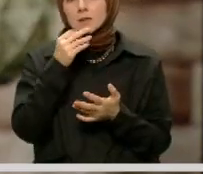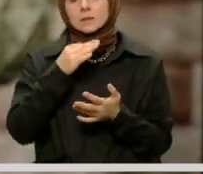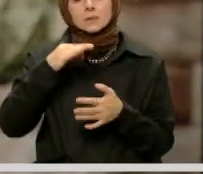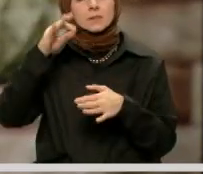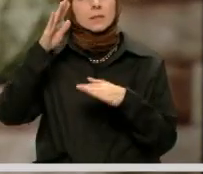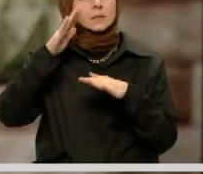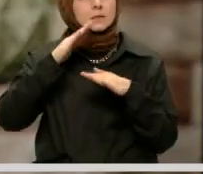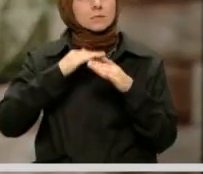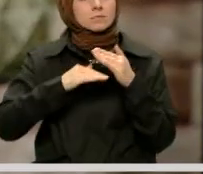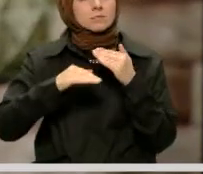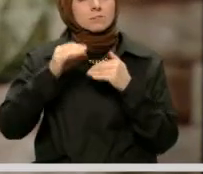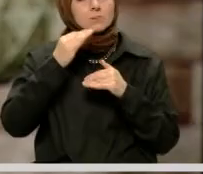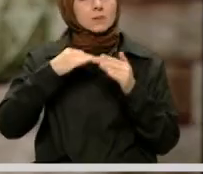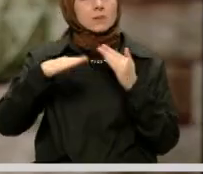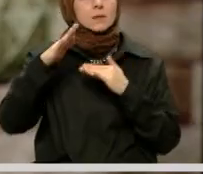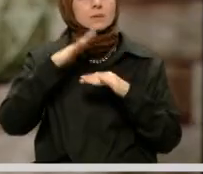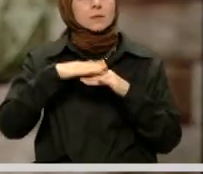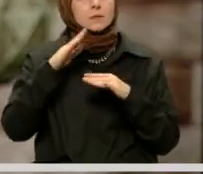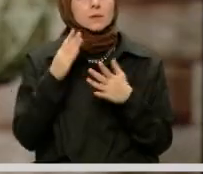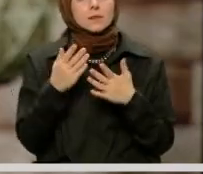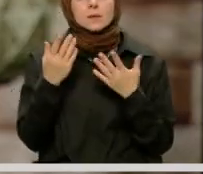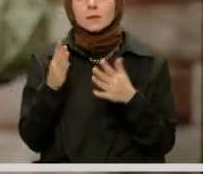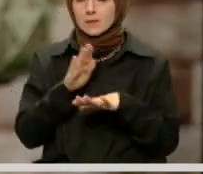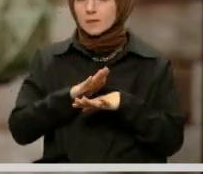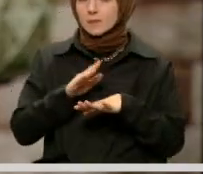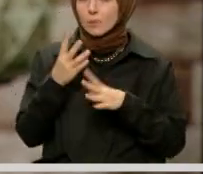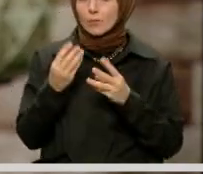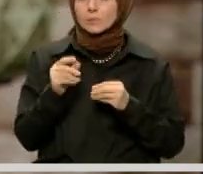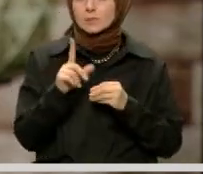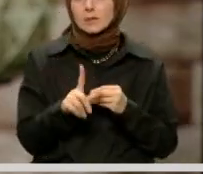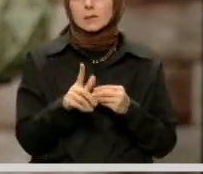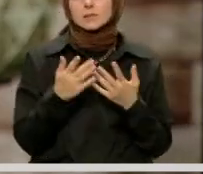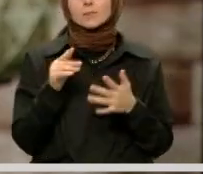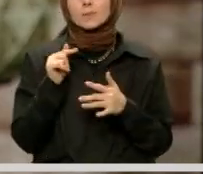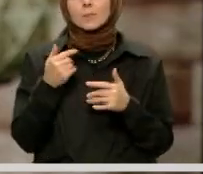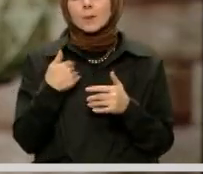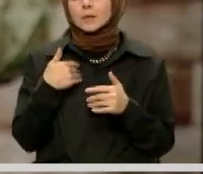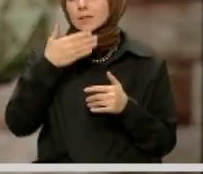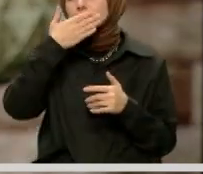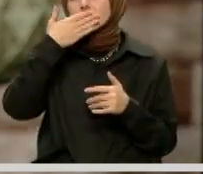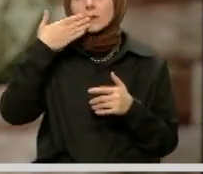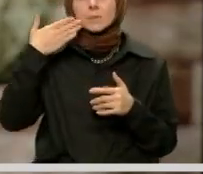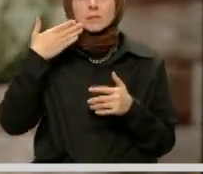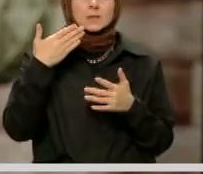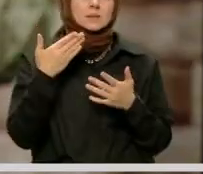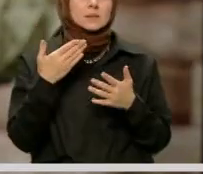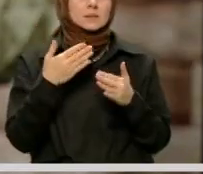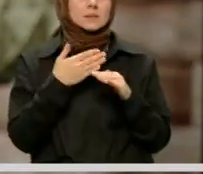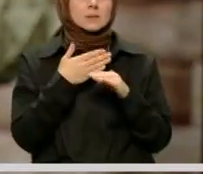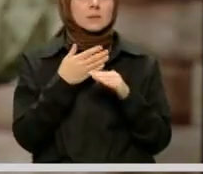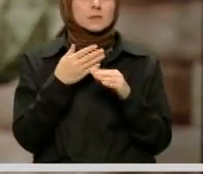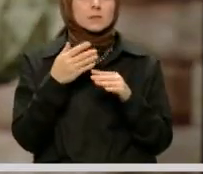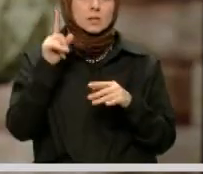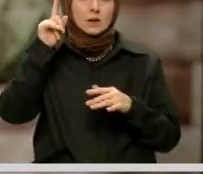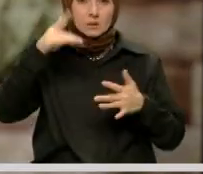geçireceğim? Ben bu Ramazan'ı Ramazan'ı razı edebilecek şekilde geçirebilecek miyim, geçiremeyecek miyim diye aslında